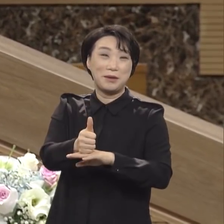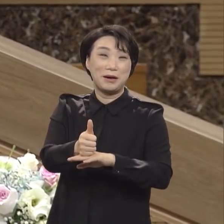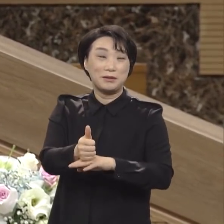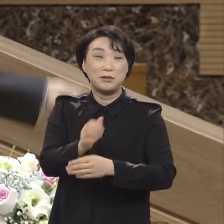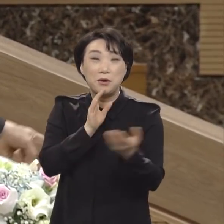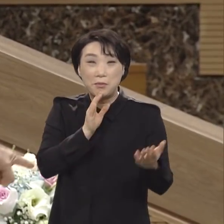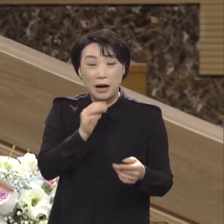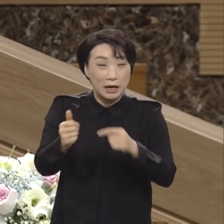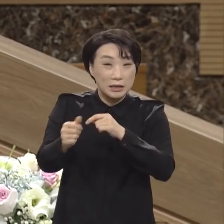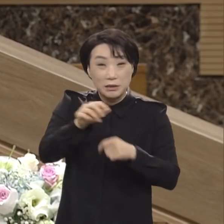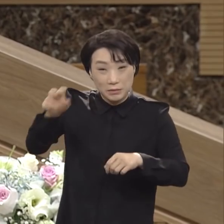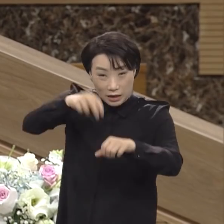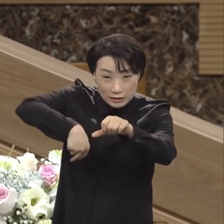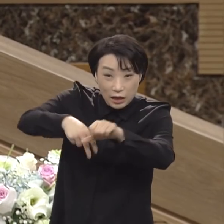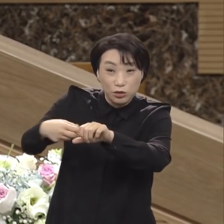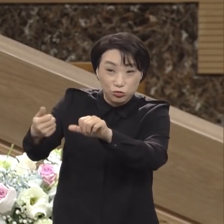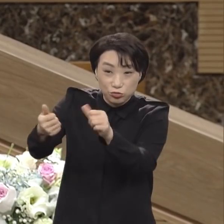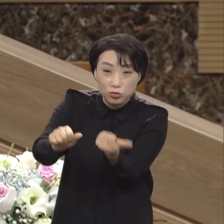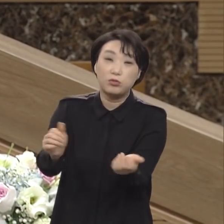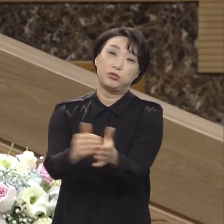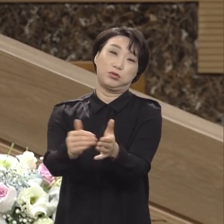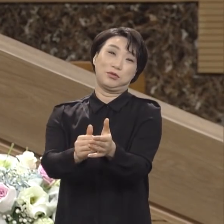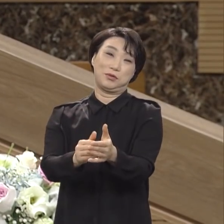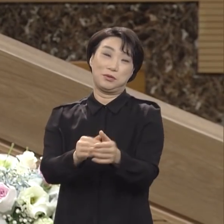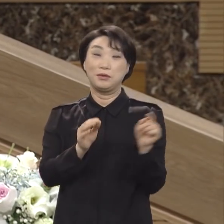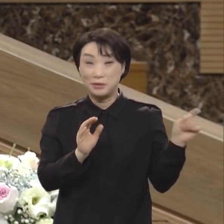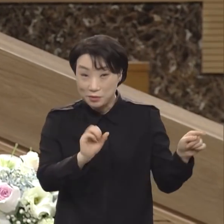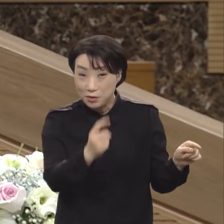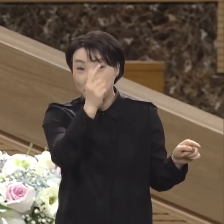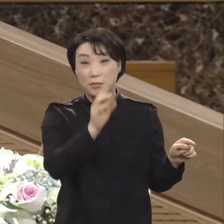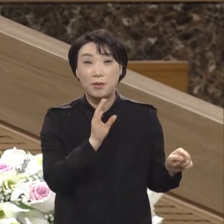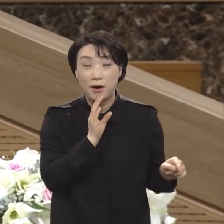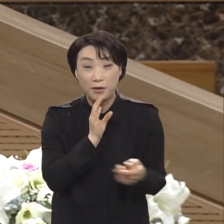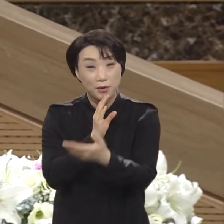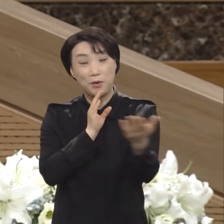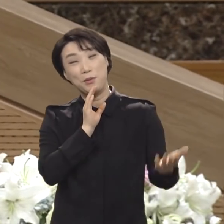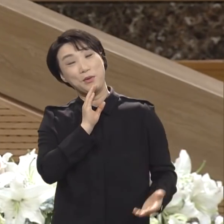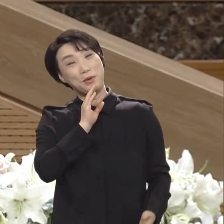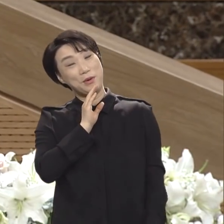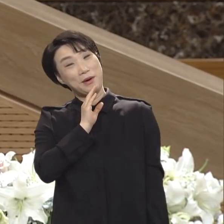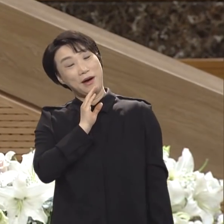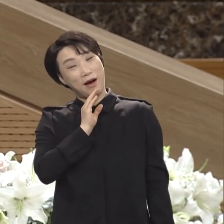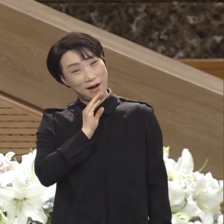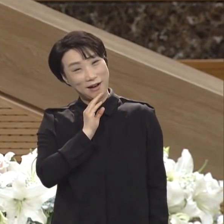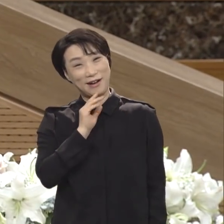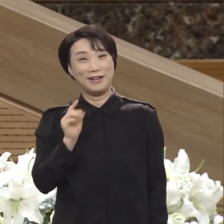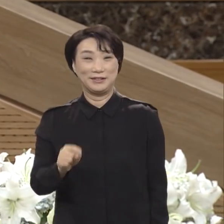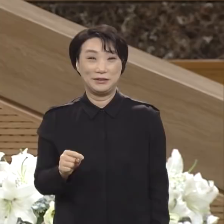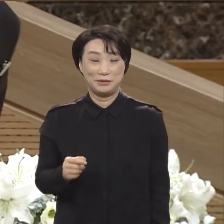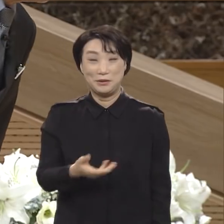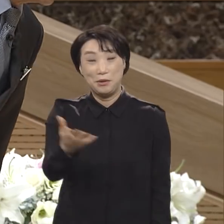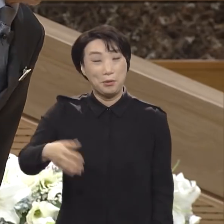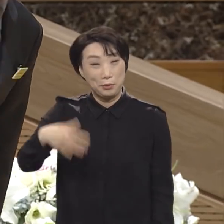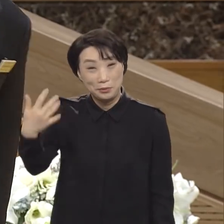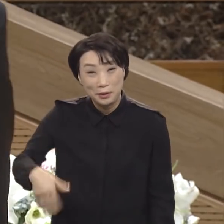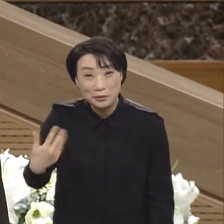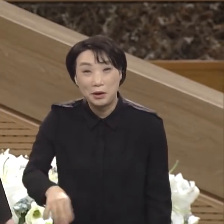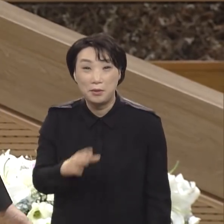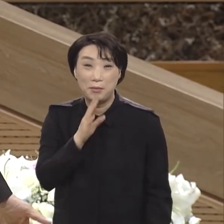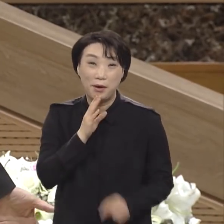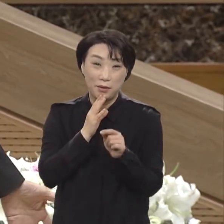아주 죽임으로써 만들어냈다 그 말입니다. 어마어마한 일입니다. 굉장한